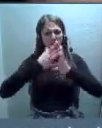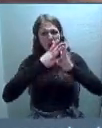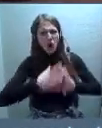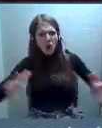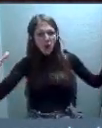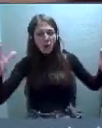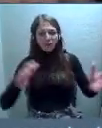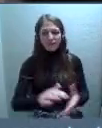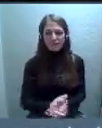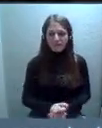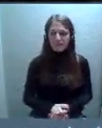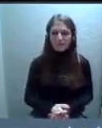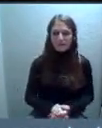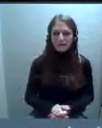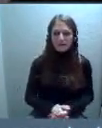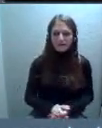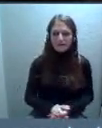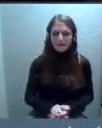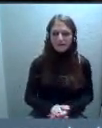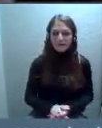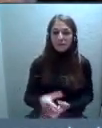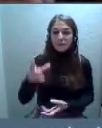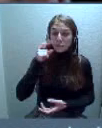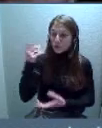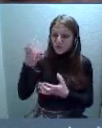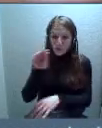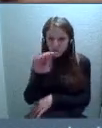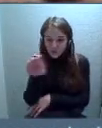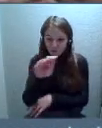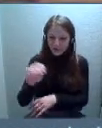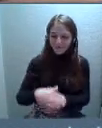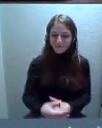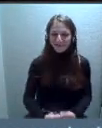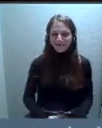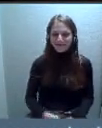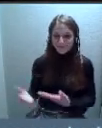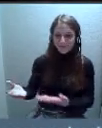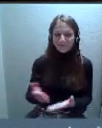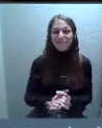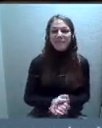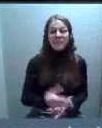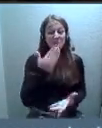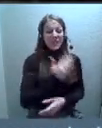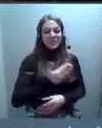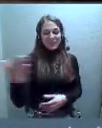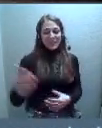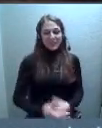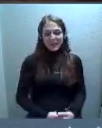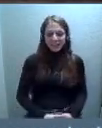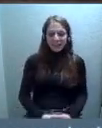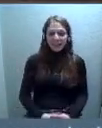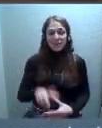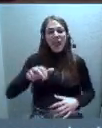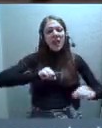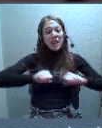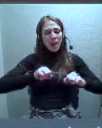Un petit mot. Voilà. Philippe peut vous faire la bise. Voilà. Merci, mais c'est vraiment une démarche collective.